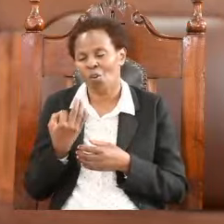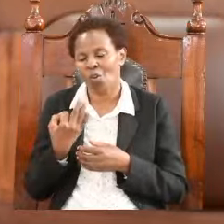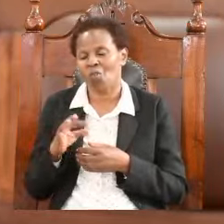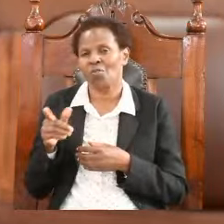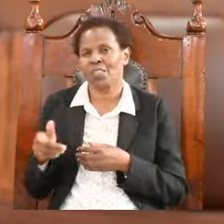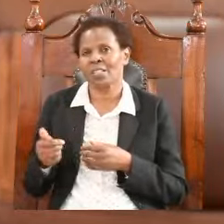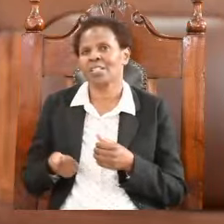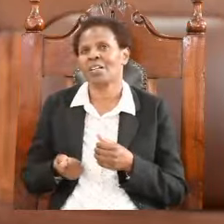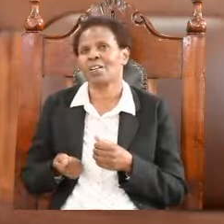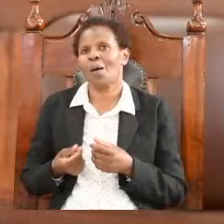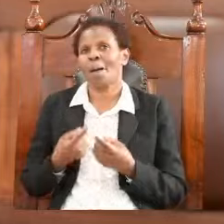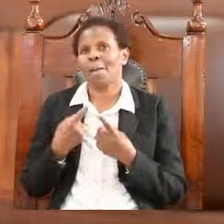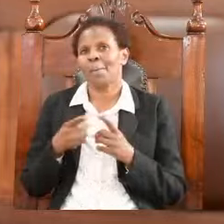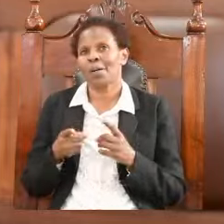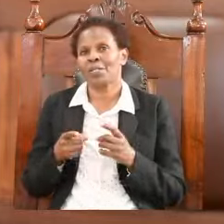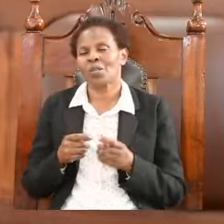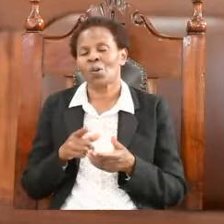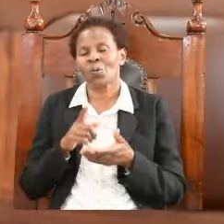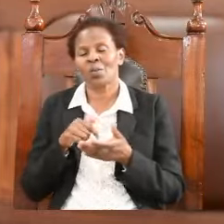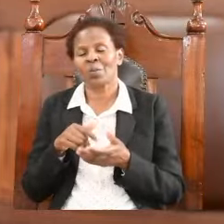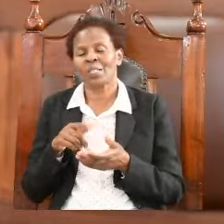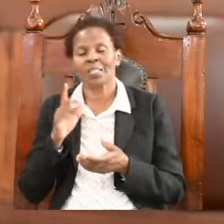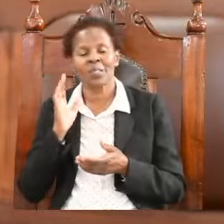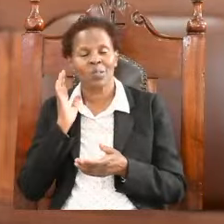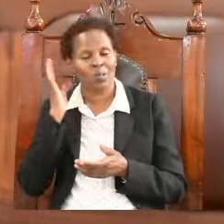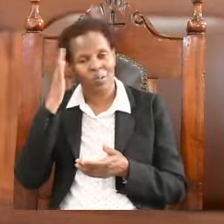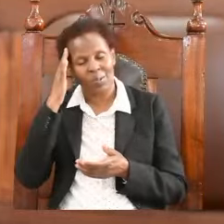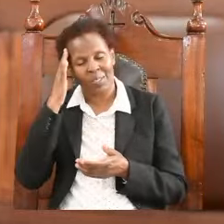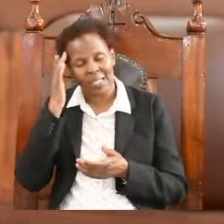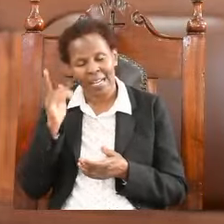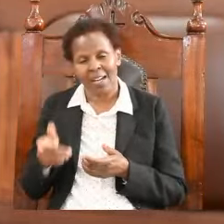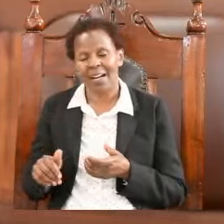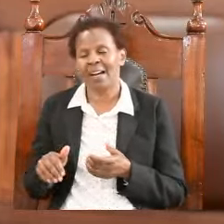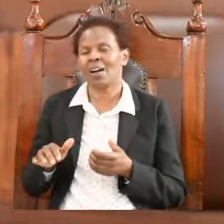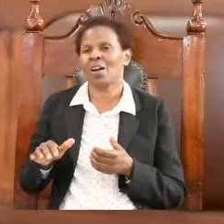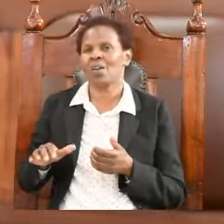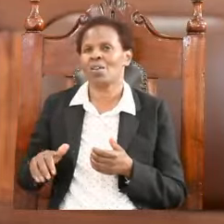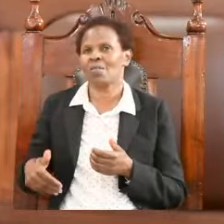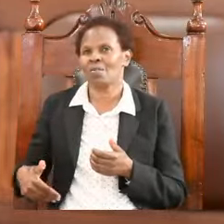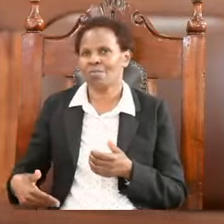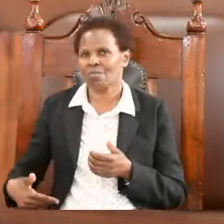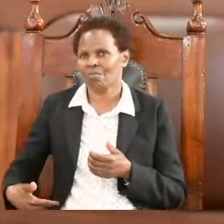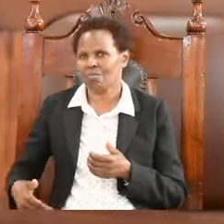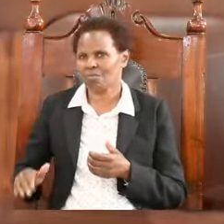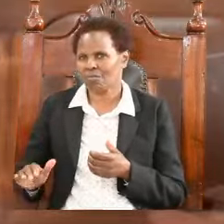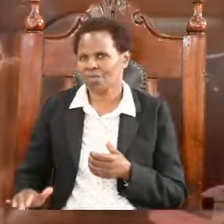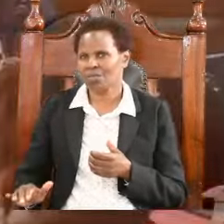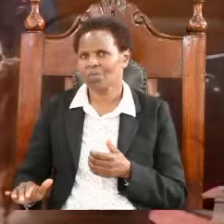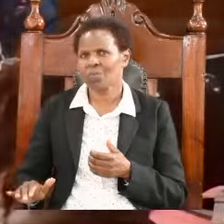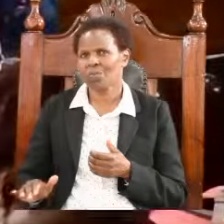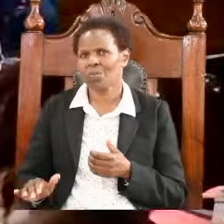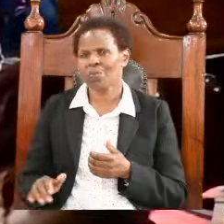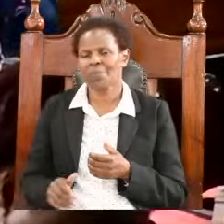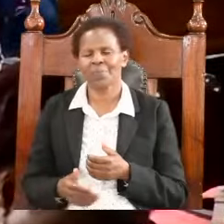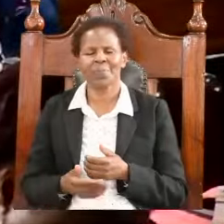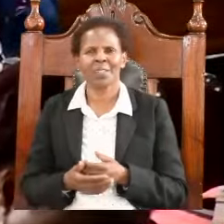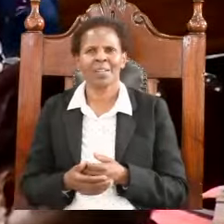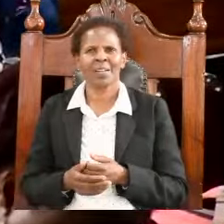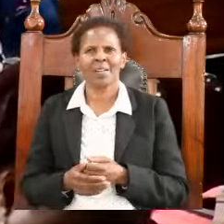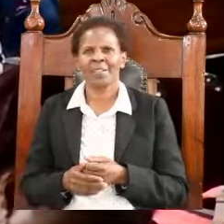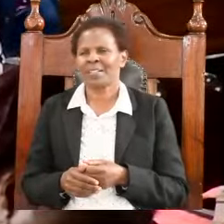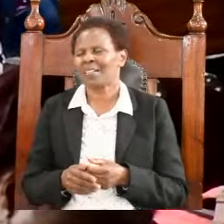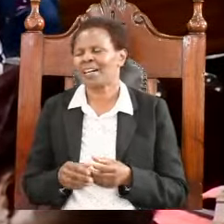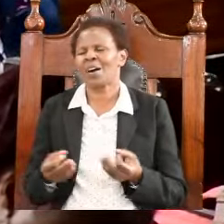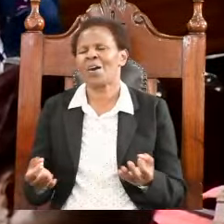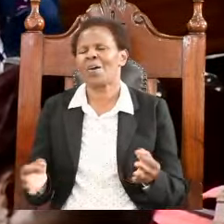undu uria ureyumiria ni ati mwiritu uyu ari munini mwiritu uyu aroneka tari mwiritu oro